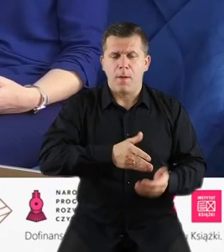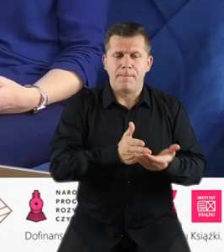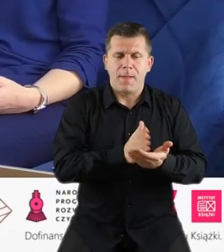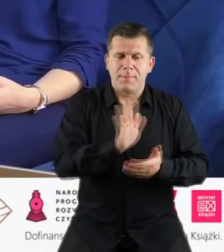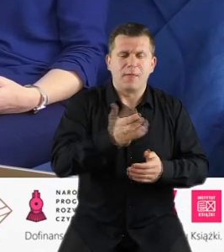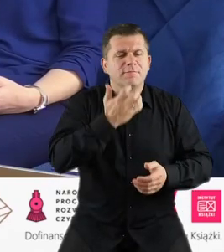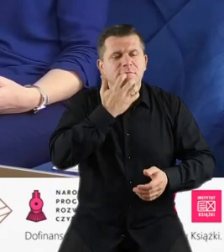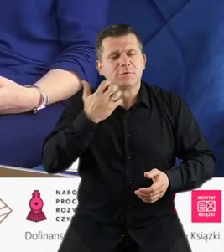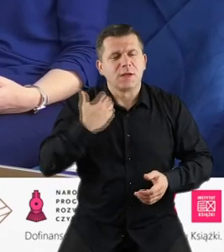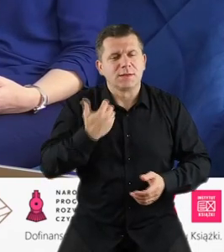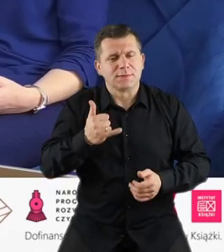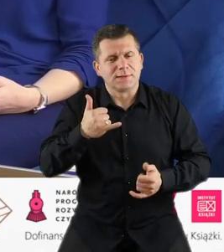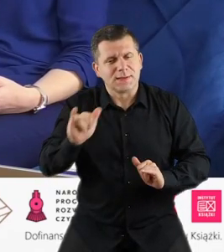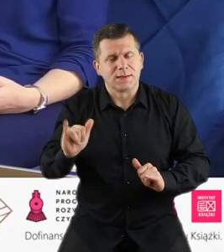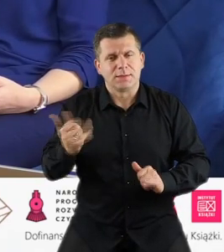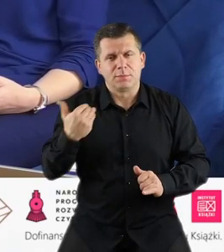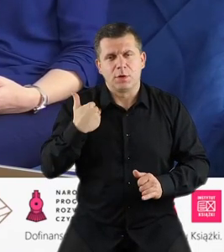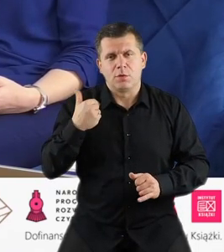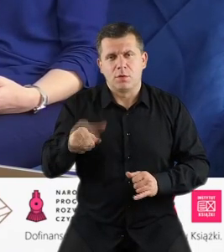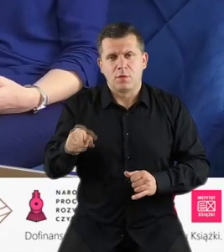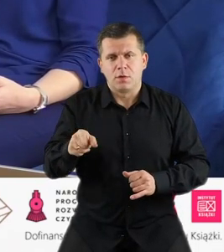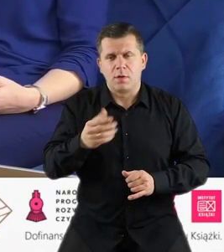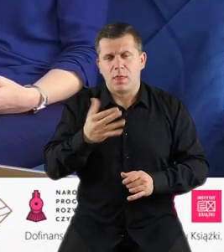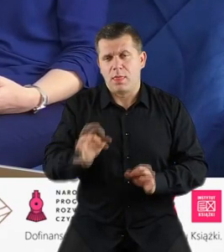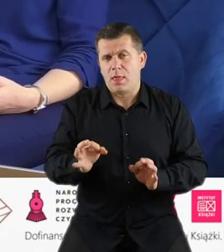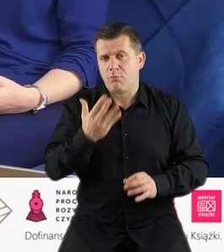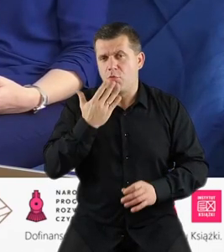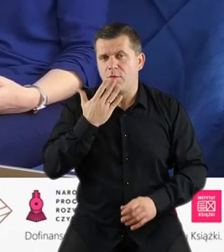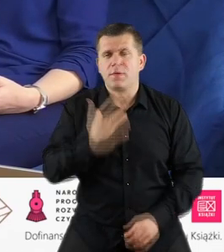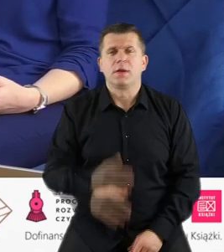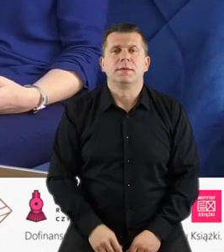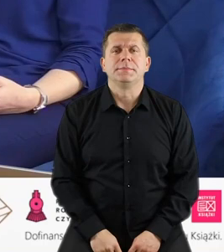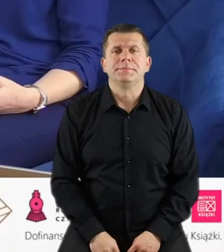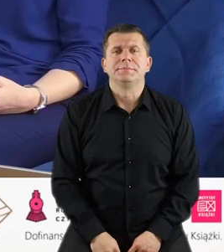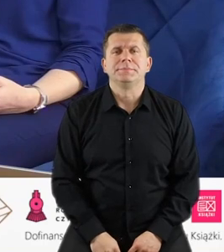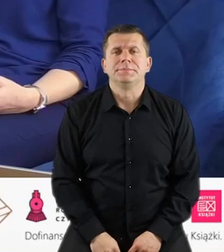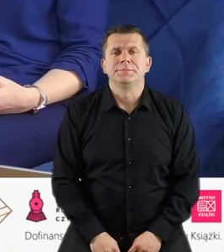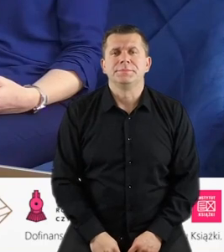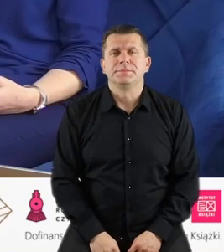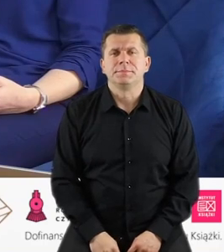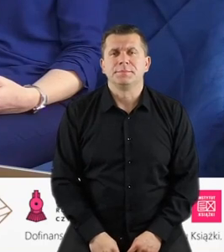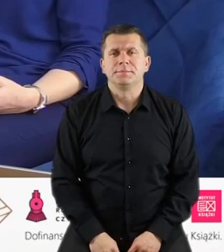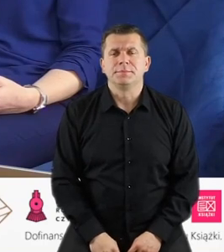te wcześniejsze, o których teraz mówię. I